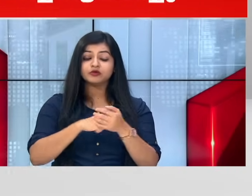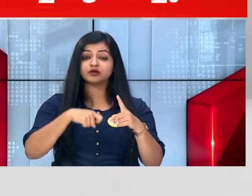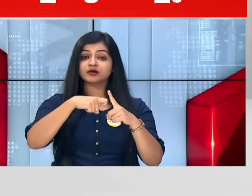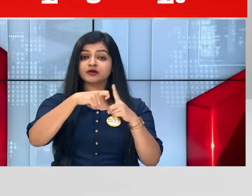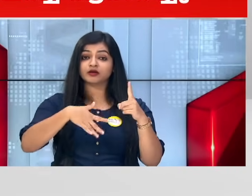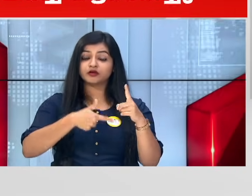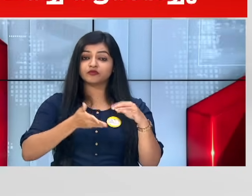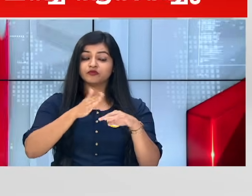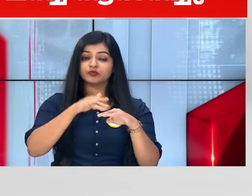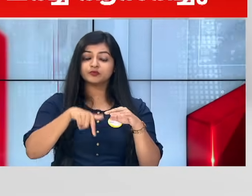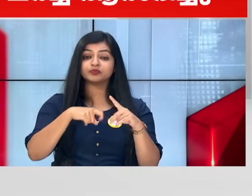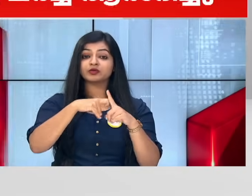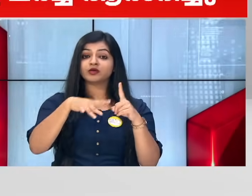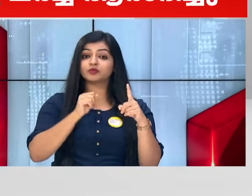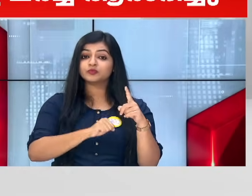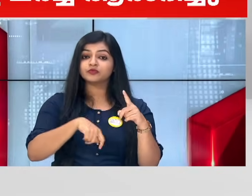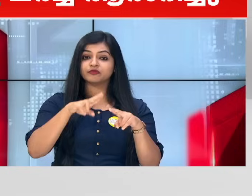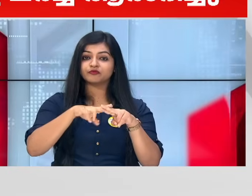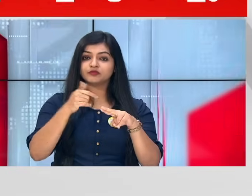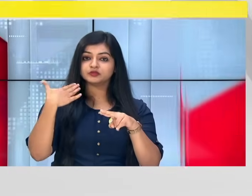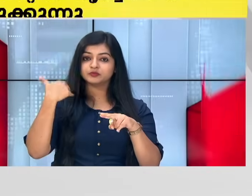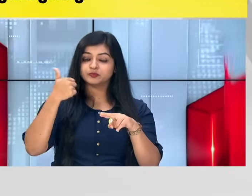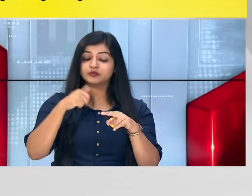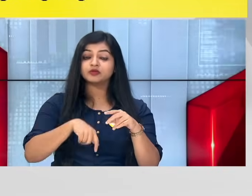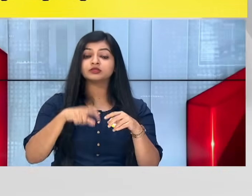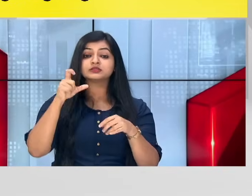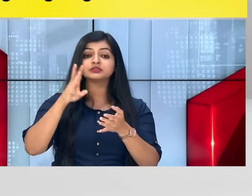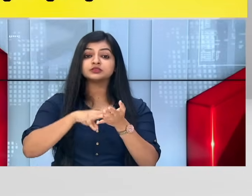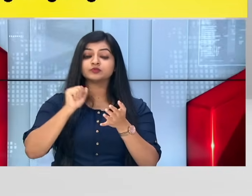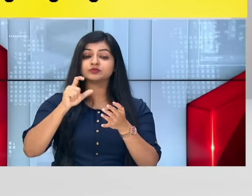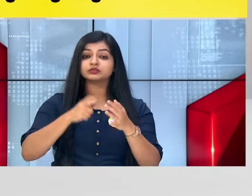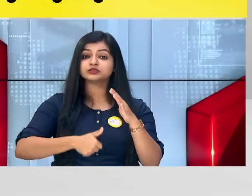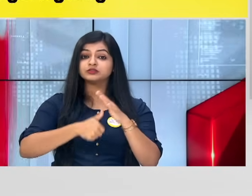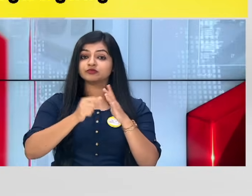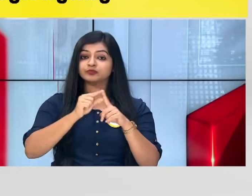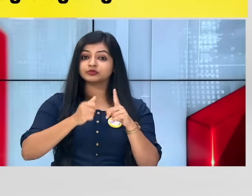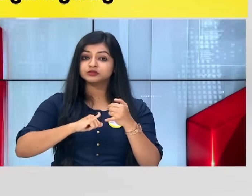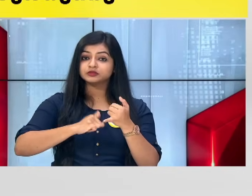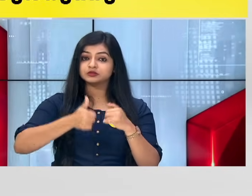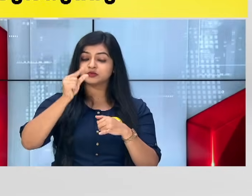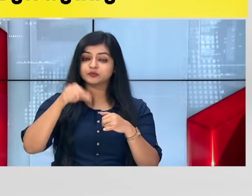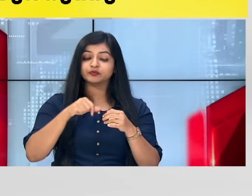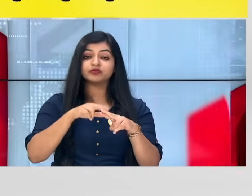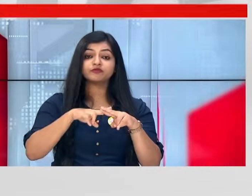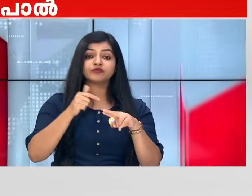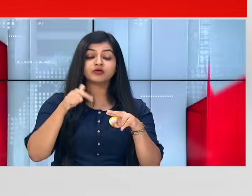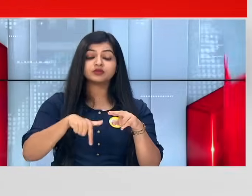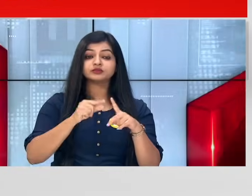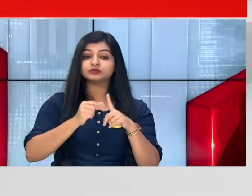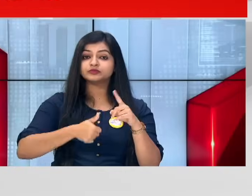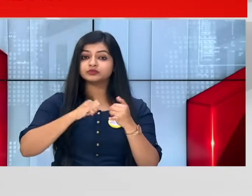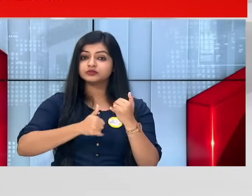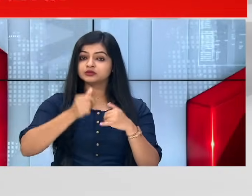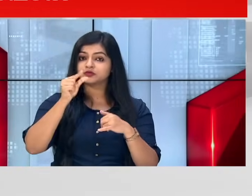നിന്നും സംസ്ഥാന ധനമന്ത്രി KN ബാലഗോപാലും അതുപോലെ തന്നെ മുഖ്യമന്ത്രിയുടെ ചീഫ് പ്രിൻസിപ്പൽ സെക്രട്ടറിയും ധനകാര്യ പ്രിൻസിപ്പൽ സെക്രട്ടറിയും അഡ്വക്കേറ്റ് ജനറലുമാണ്